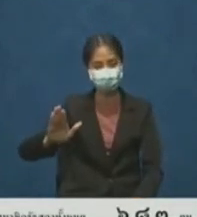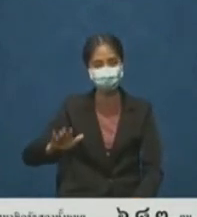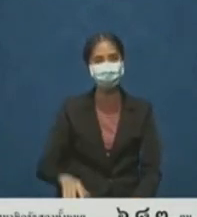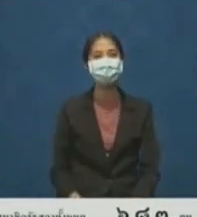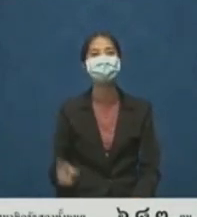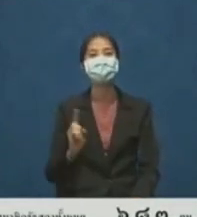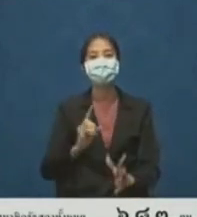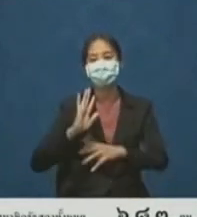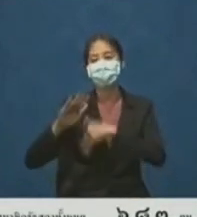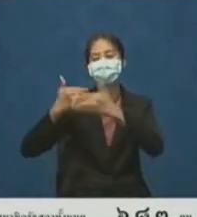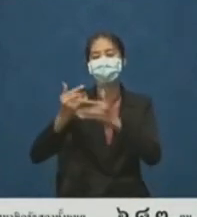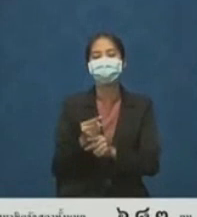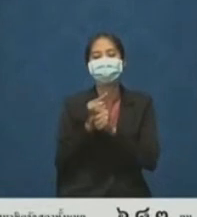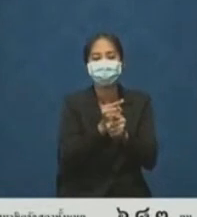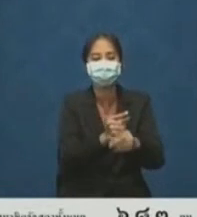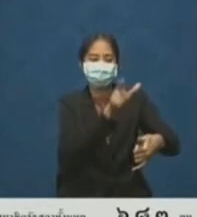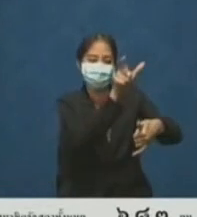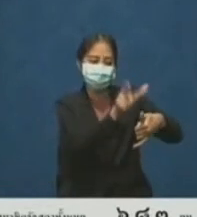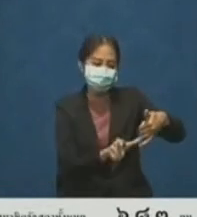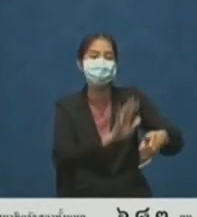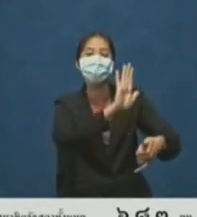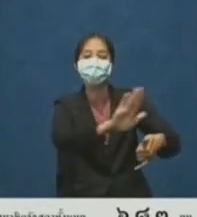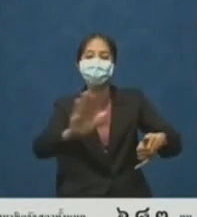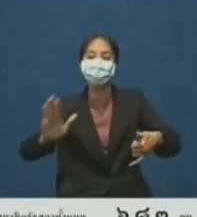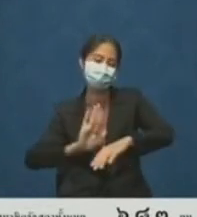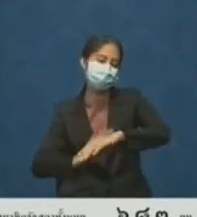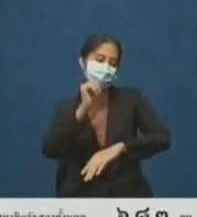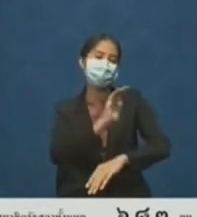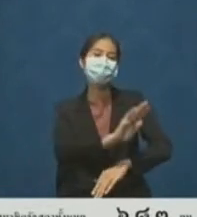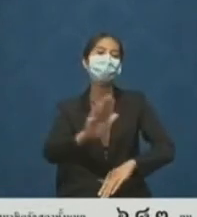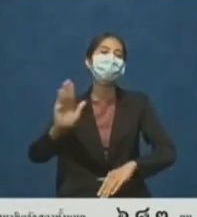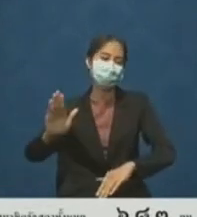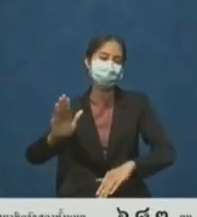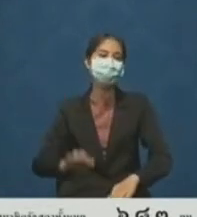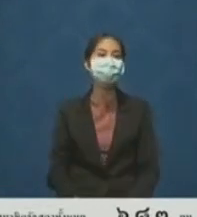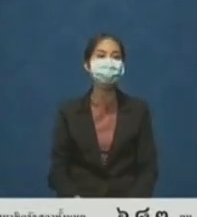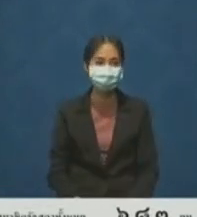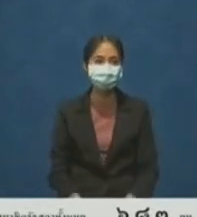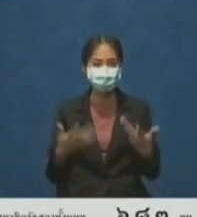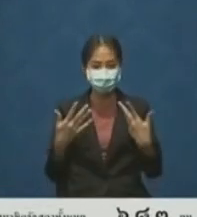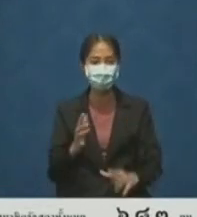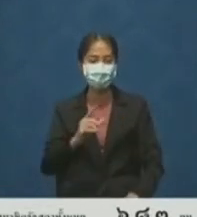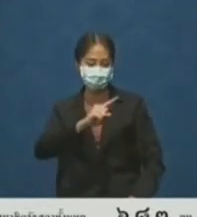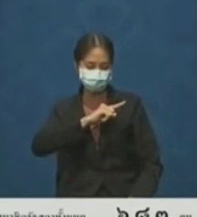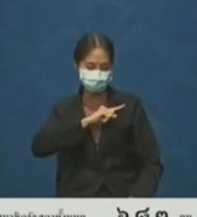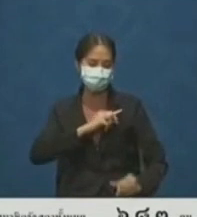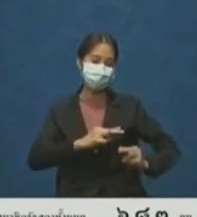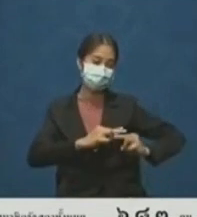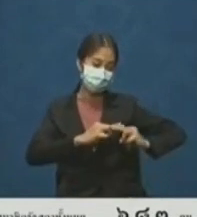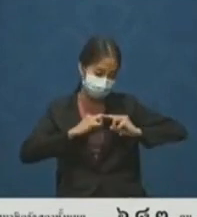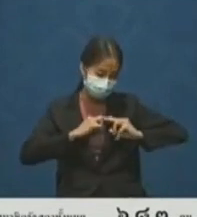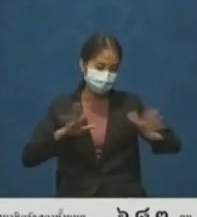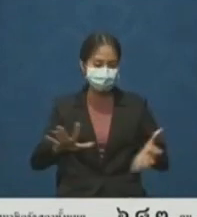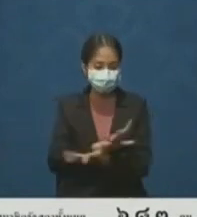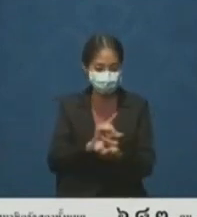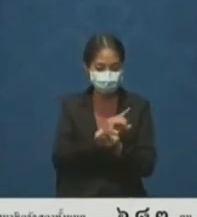าของโฮเวิร์ดการ์ดเนอร์ที่บอกว่าพัฒนาตามศักยภาพและความต้องการของแต่ละบุคคลแล้วก็รับผิดชอบต่